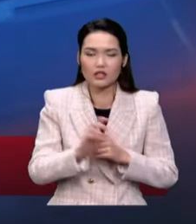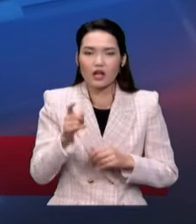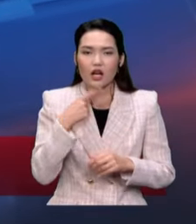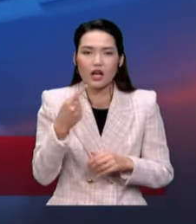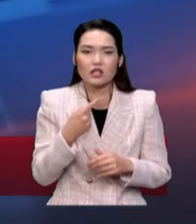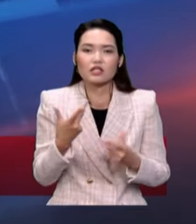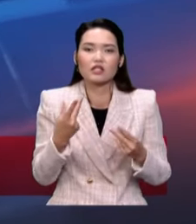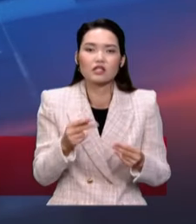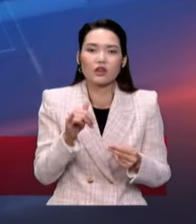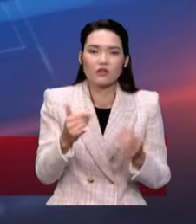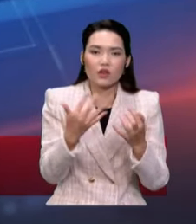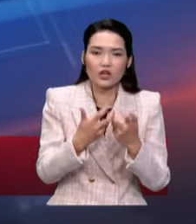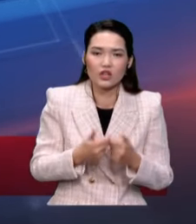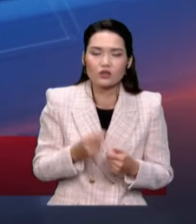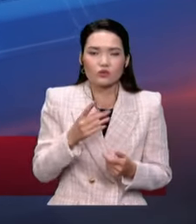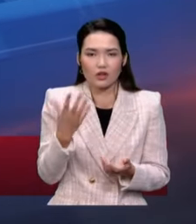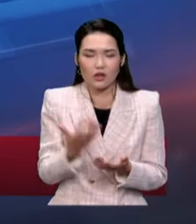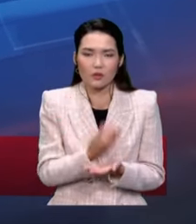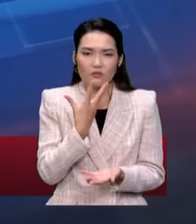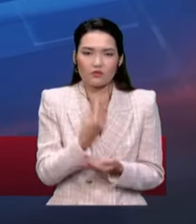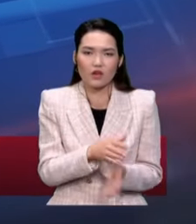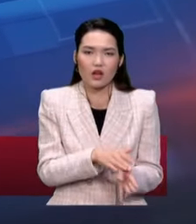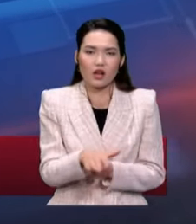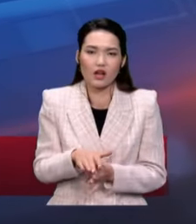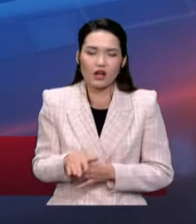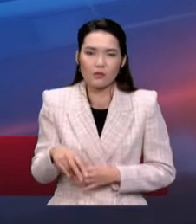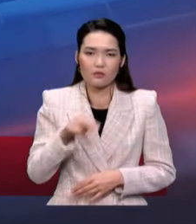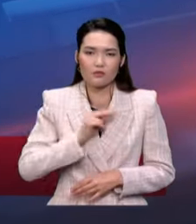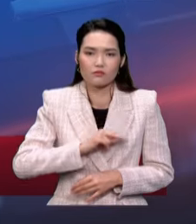вы считаете что вы справляетесь со своими